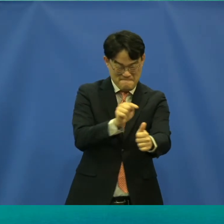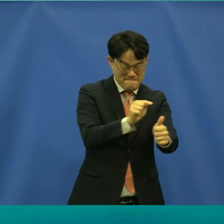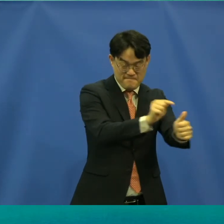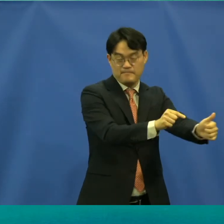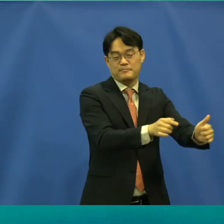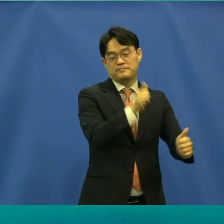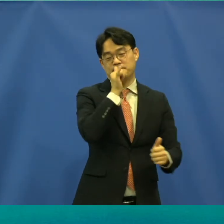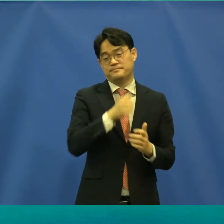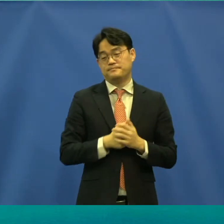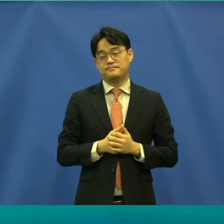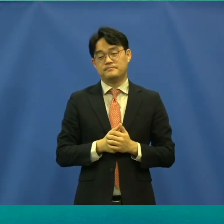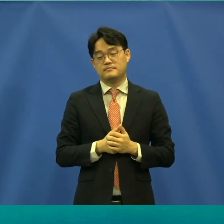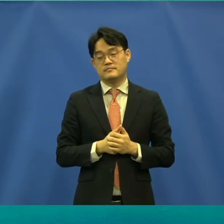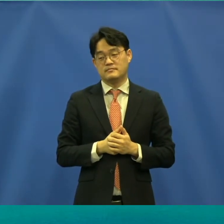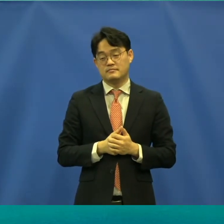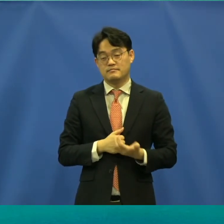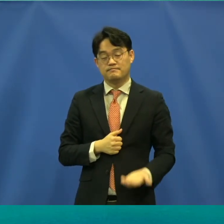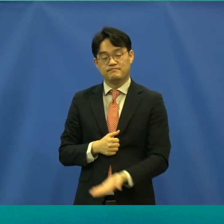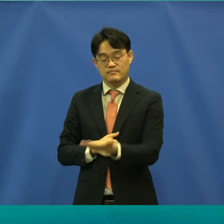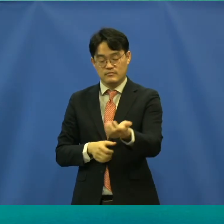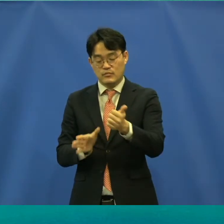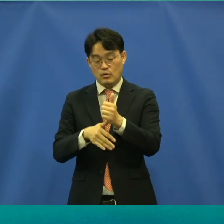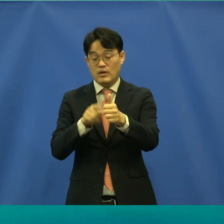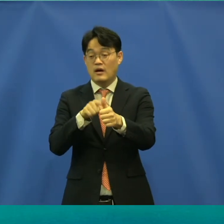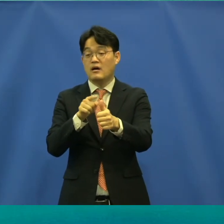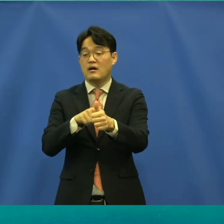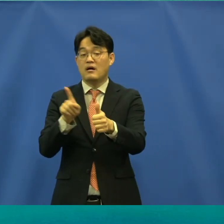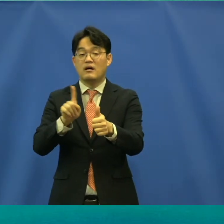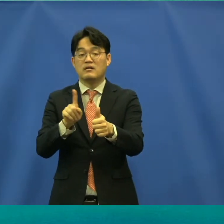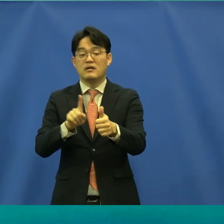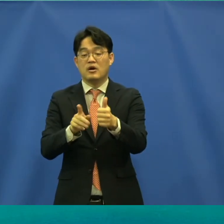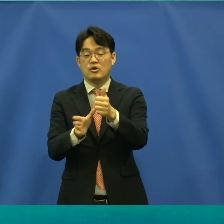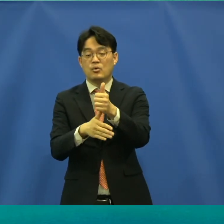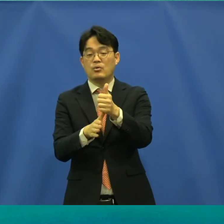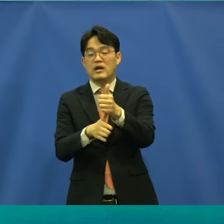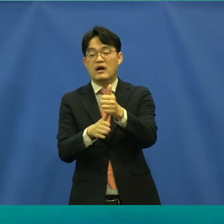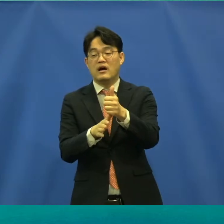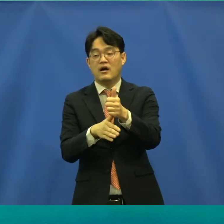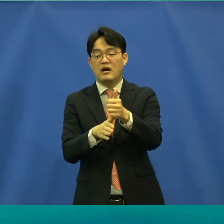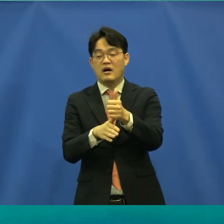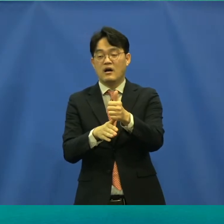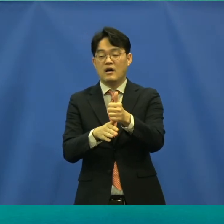여러분, 요나가요 고집이 세죠. 고집이 세요.